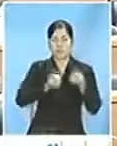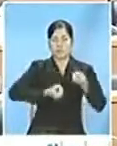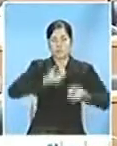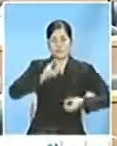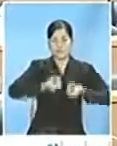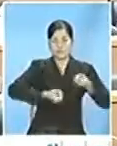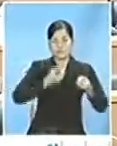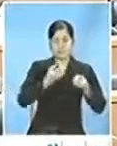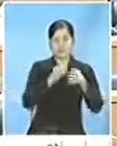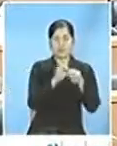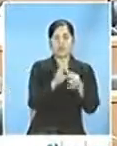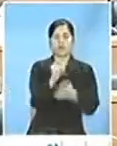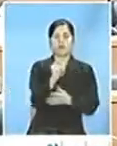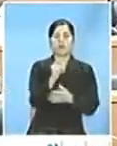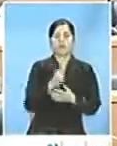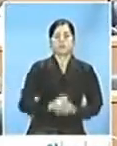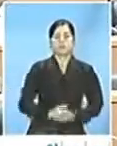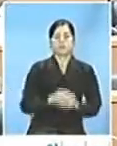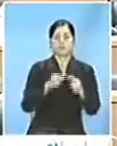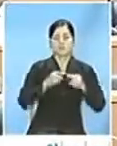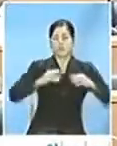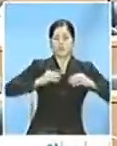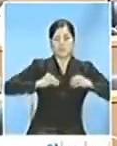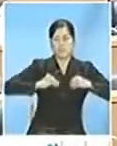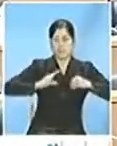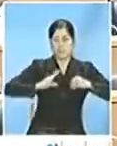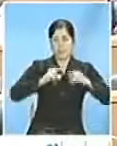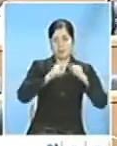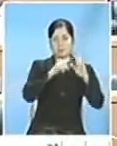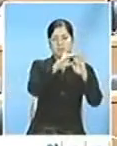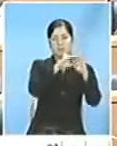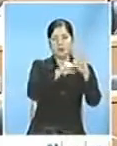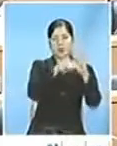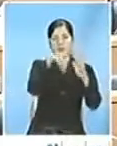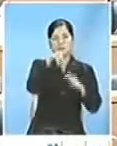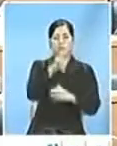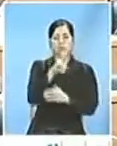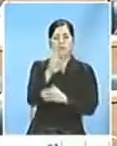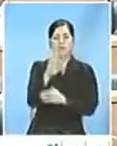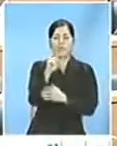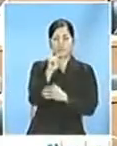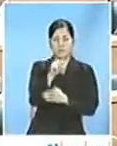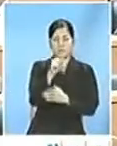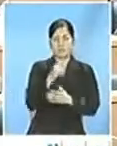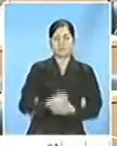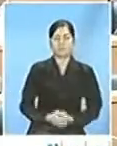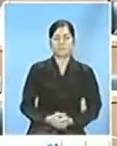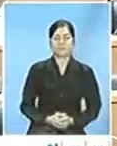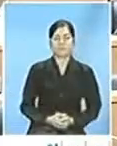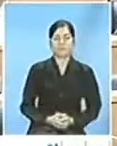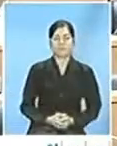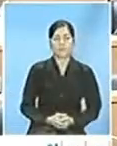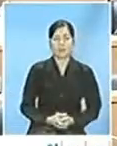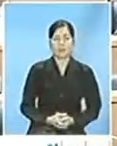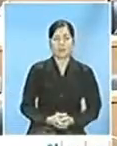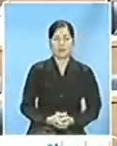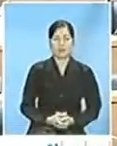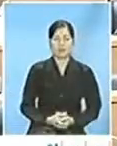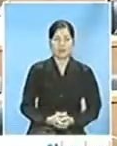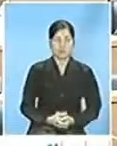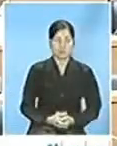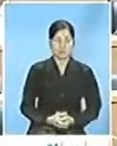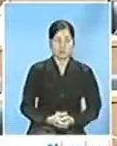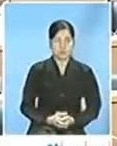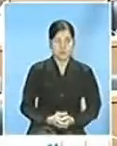นในการที่จะไม่รับร่างพระบัญญัติฉบับนี้ด้วยการให้